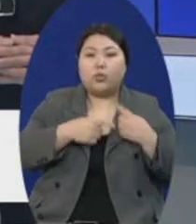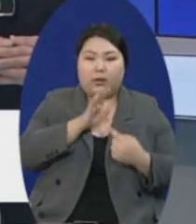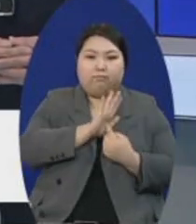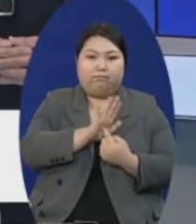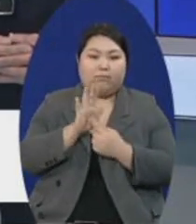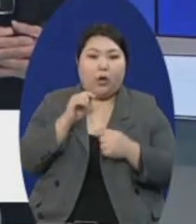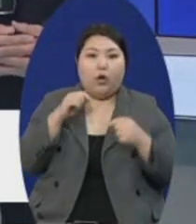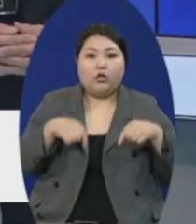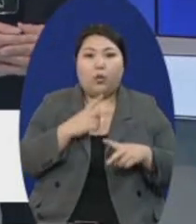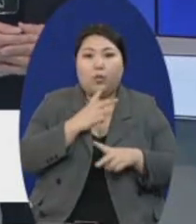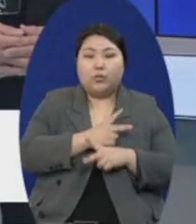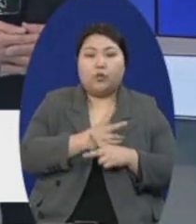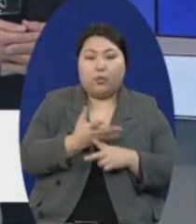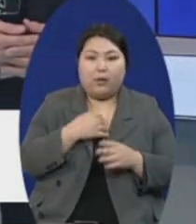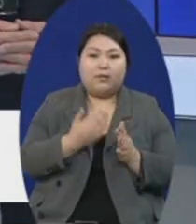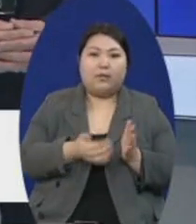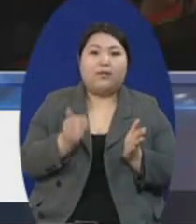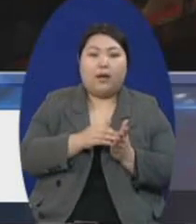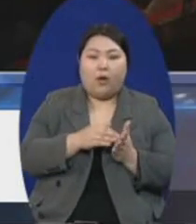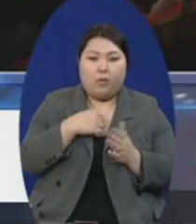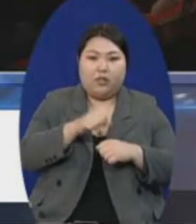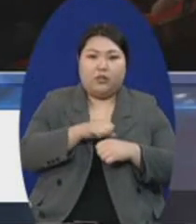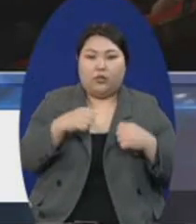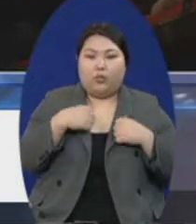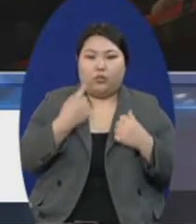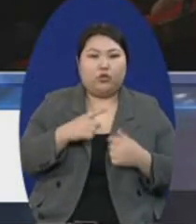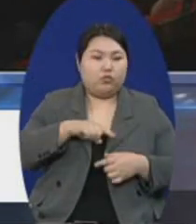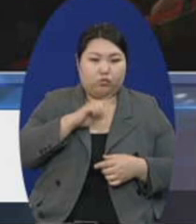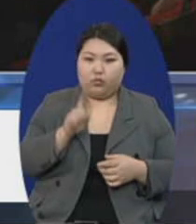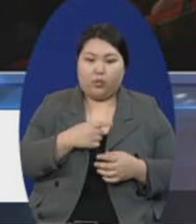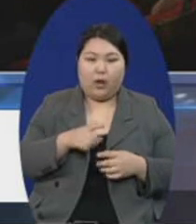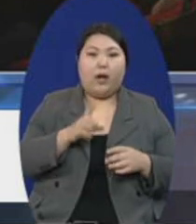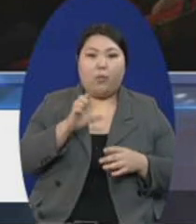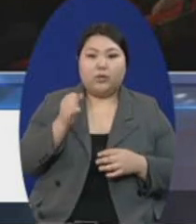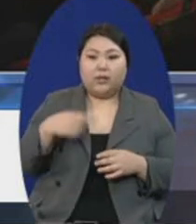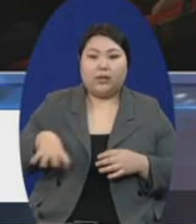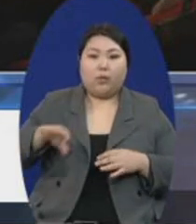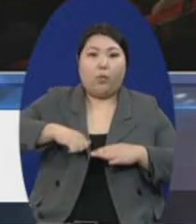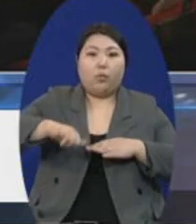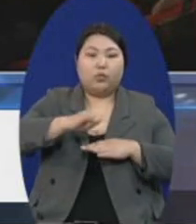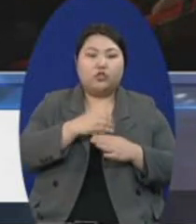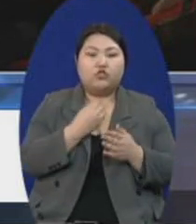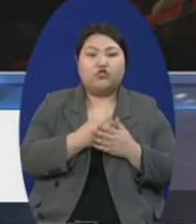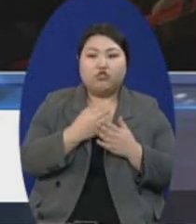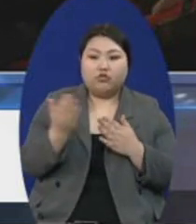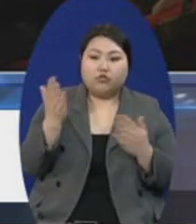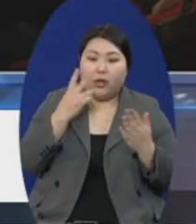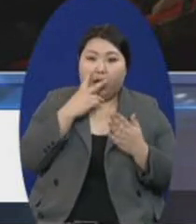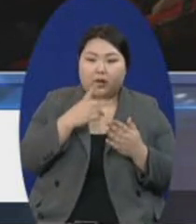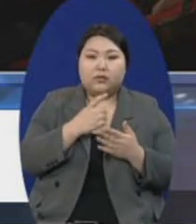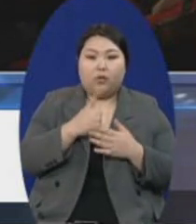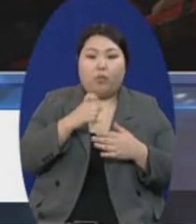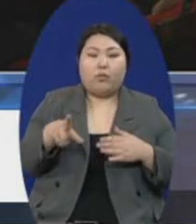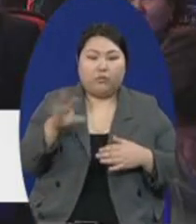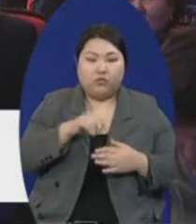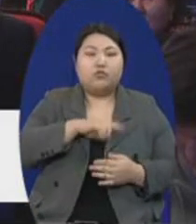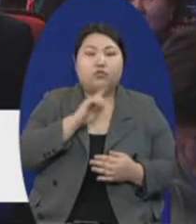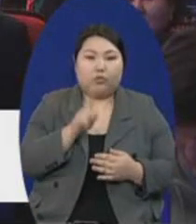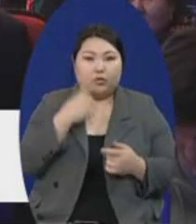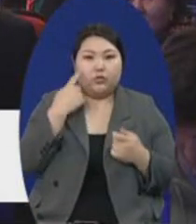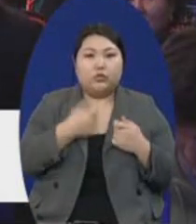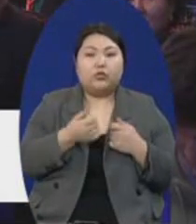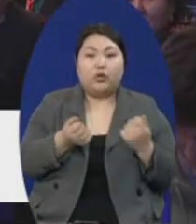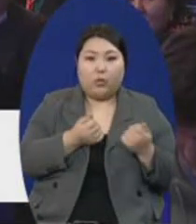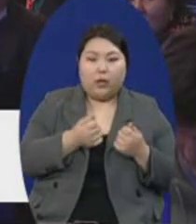Одоогийн хуулиар давхар иргэншлийг бүлээн зөвшөөрдөггүй. За бусад улс орны одоо жишээ хандлагыг авч үзвэл нэг хэсэг нь одоо зөвшөөрсөн зохицуулалтаа